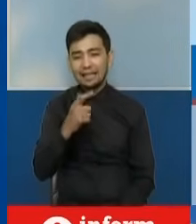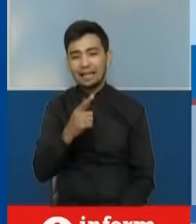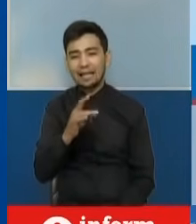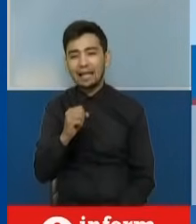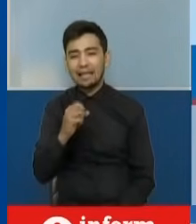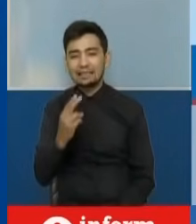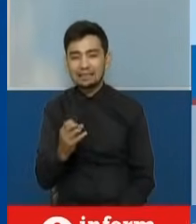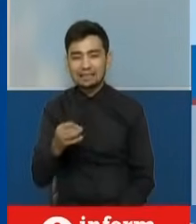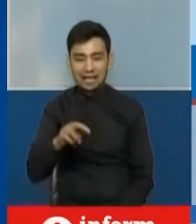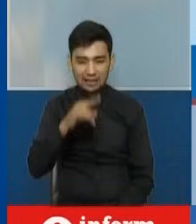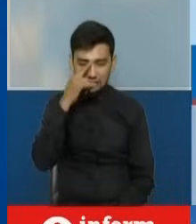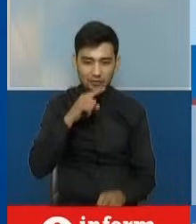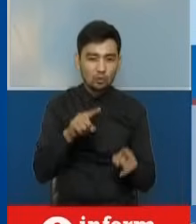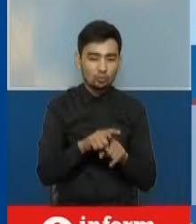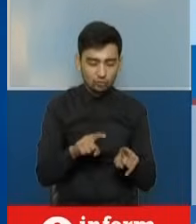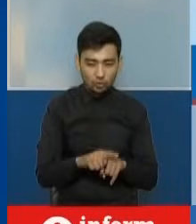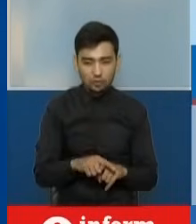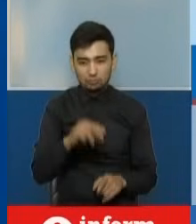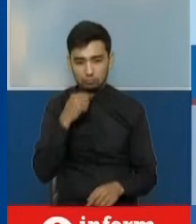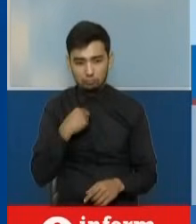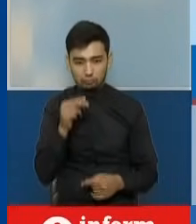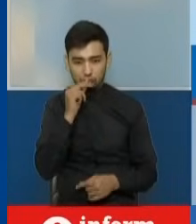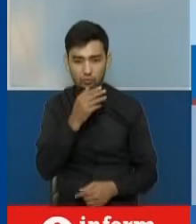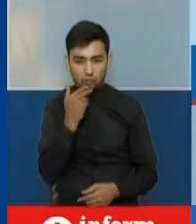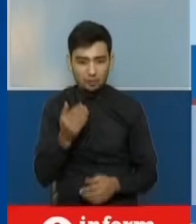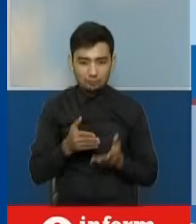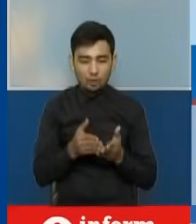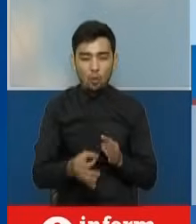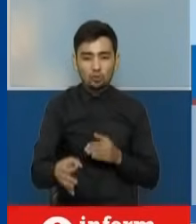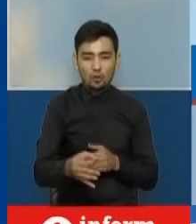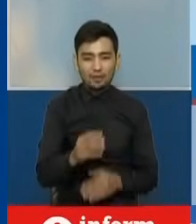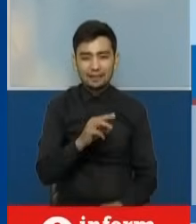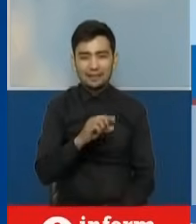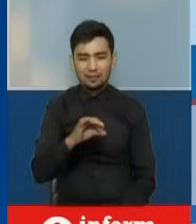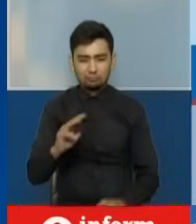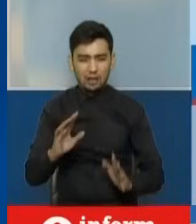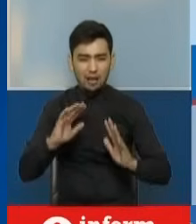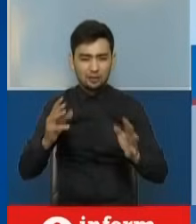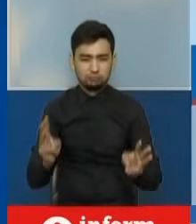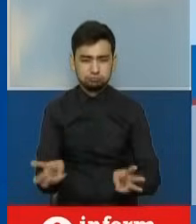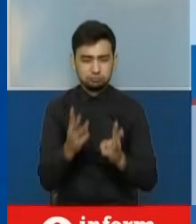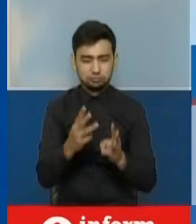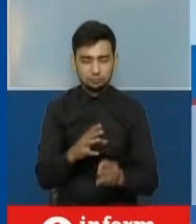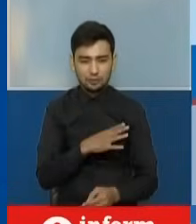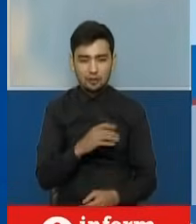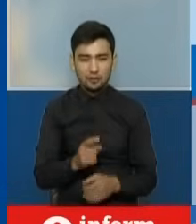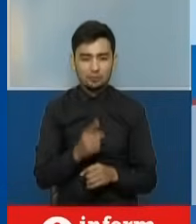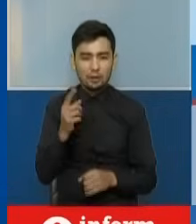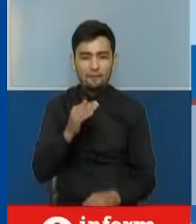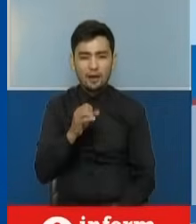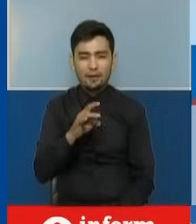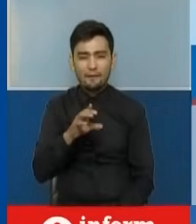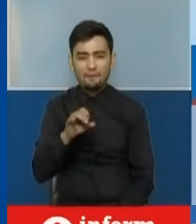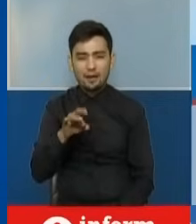Правда, затем оказалось, что наши граждане невиновны. На острове Гидро произошел крупный лесной пожар из-за фейерверков, выпущенных